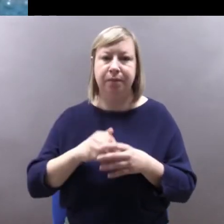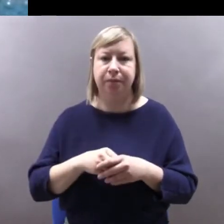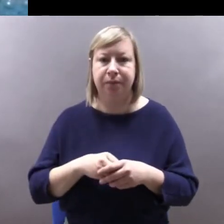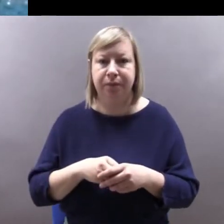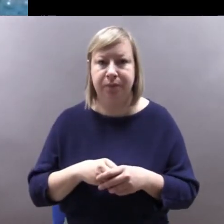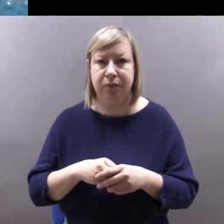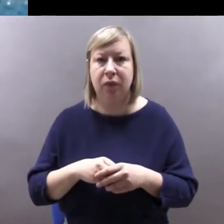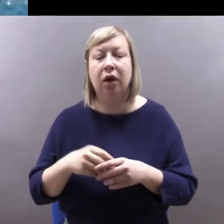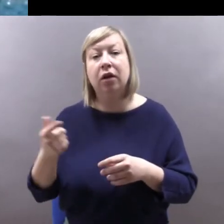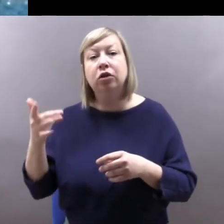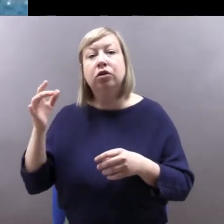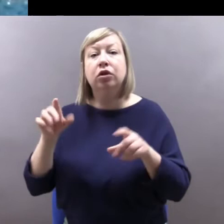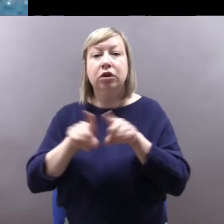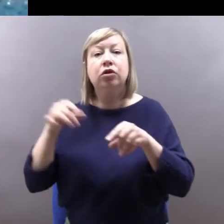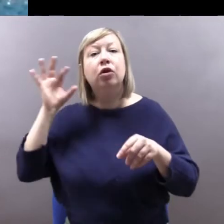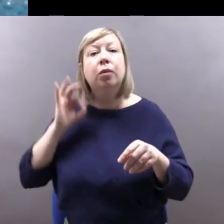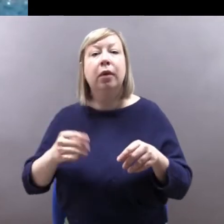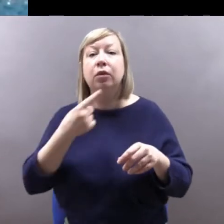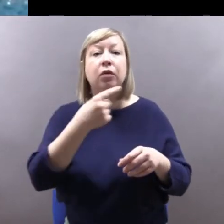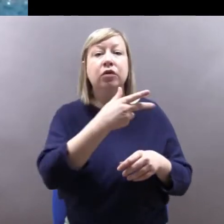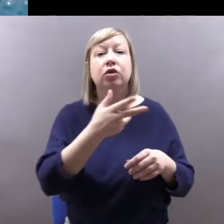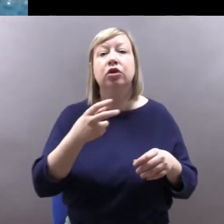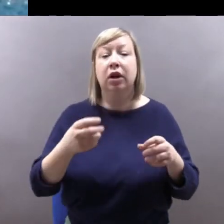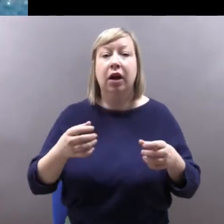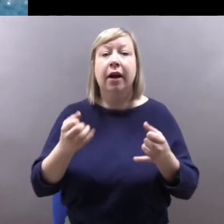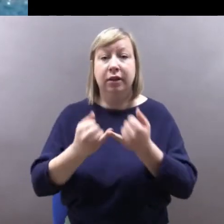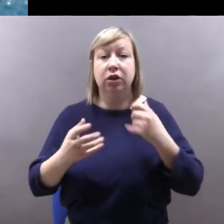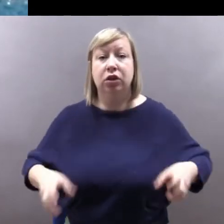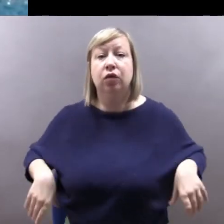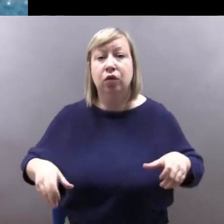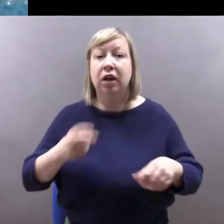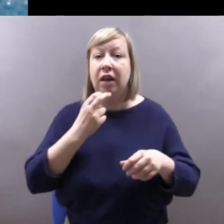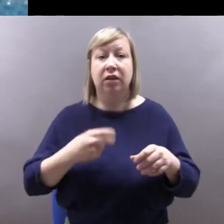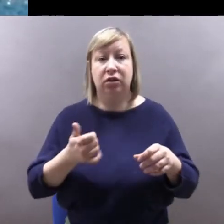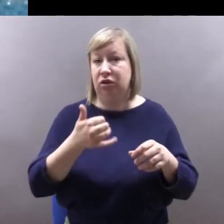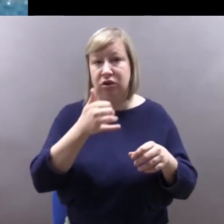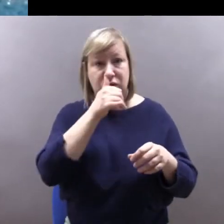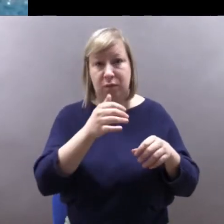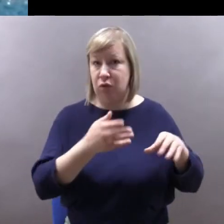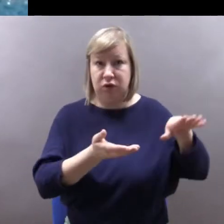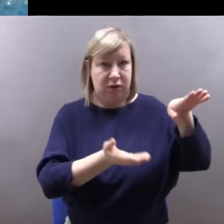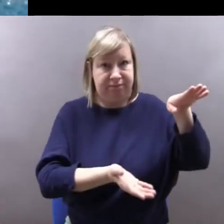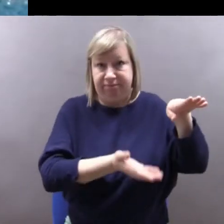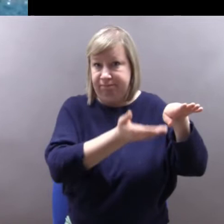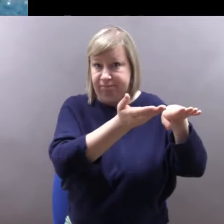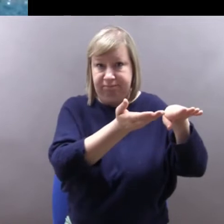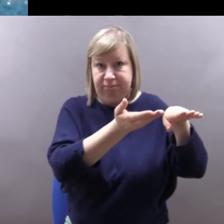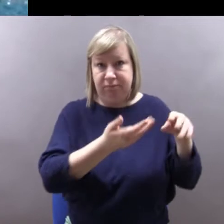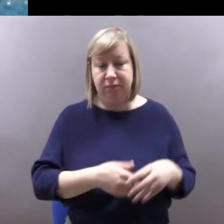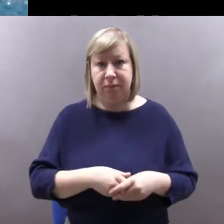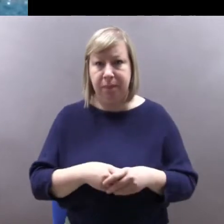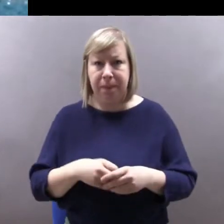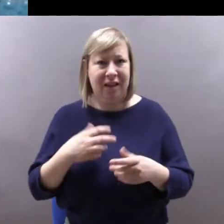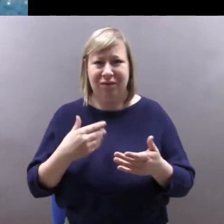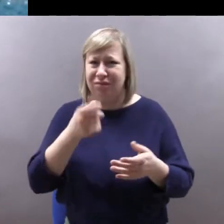że wózkiem elektrycznym nie można wjechać na tą platformę. A to wcale nieprawda, bo ja jeździłam na takiej platformie